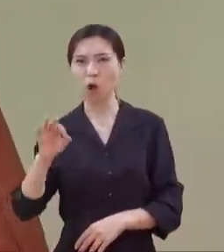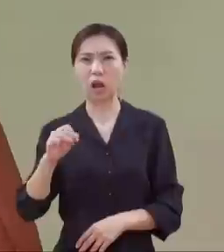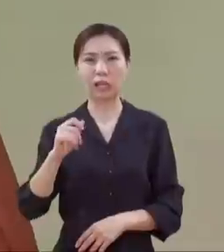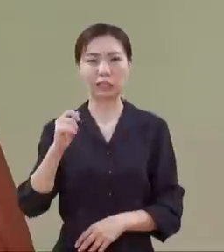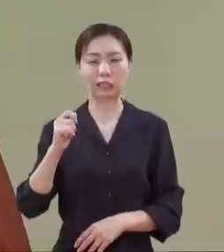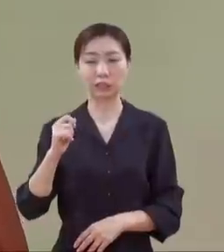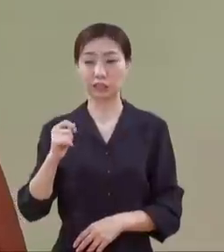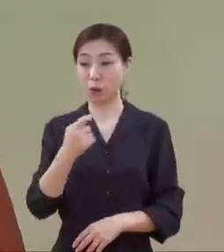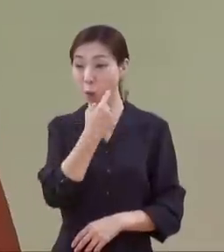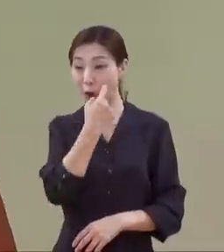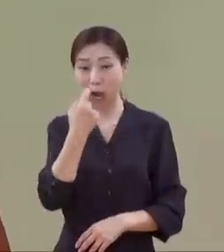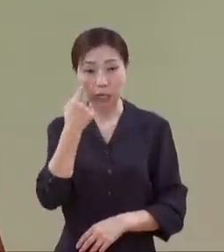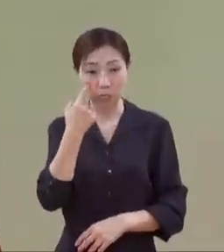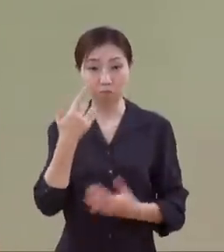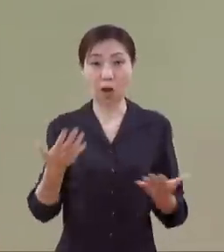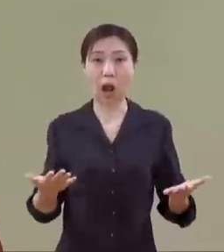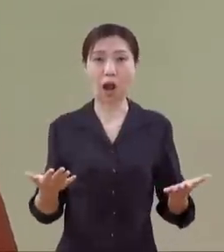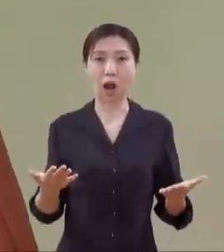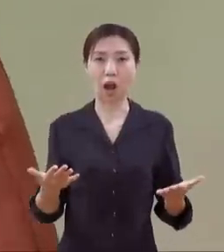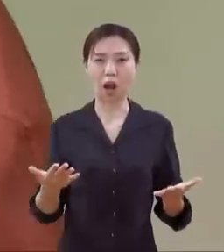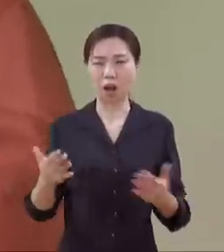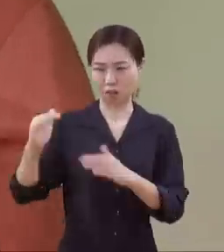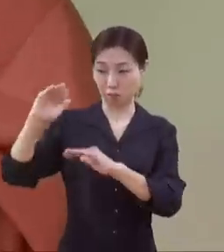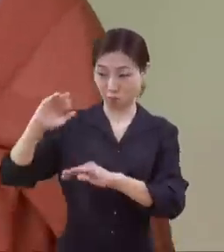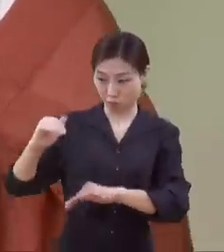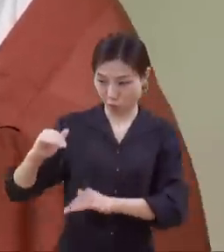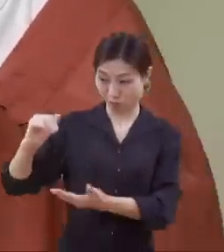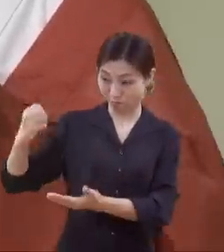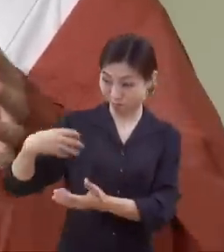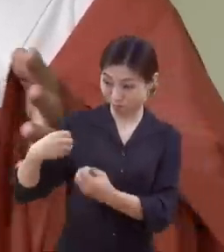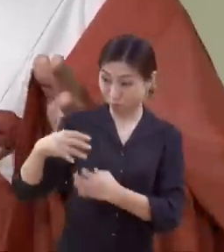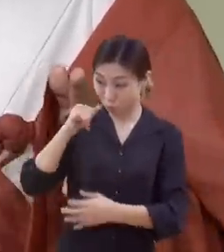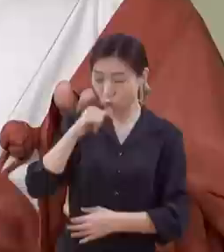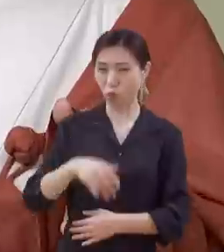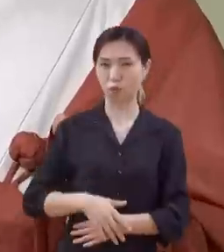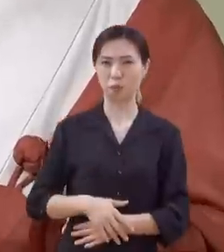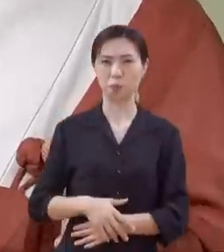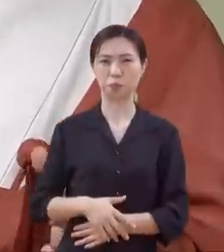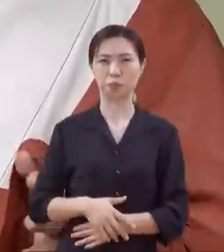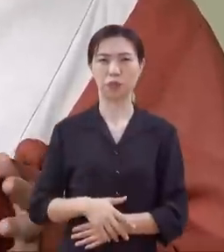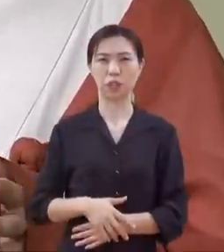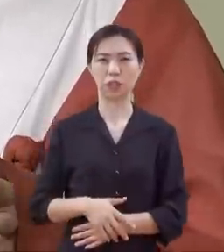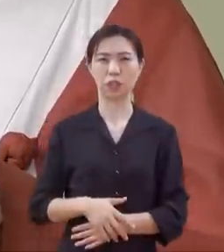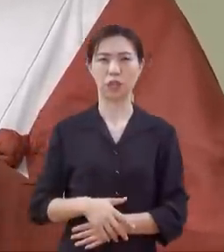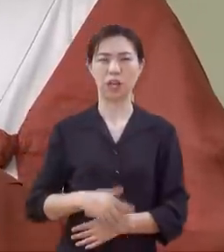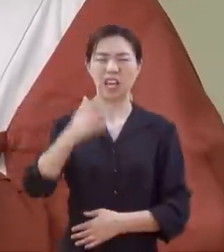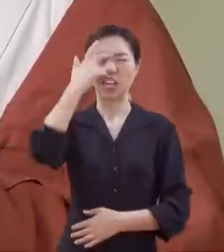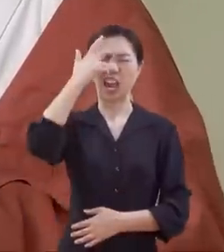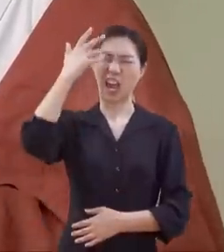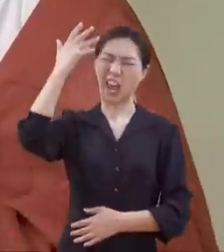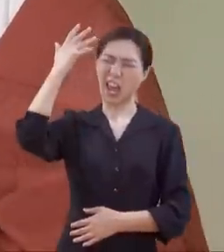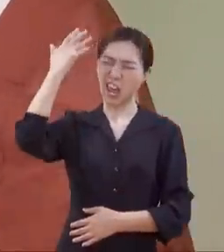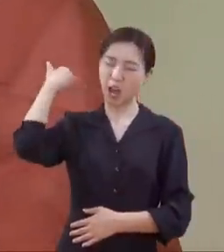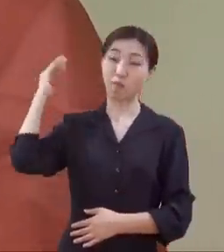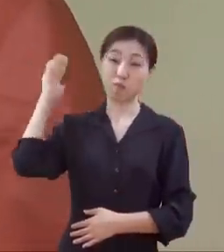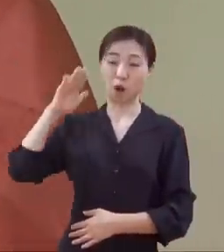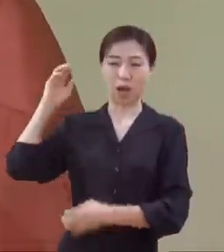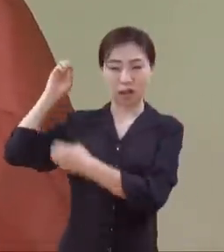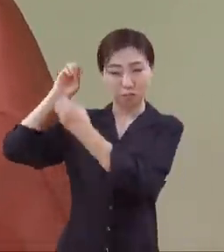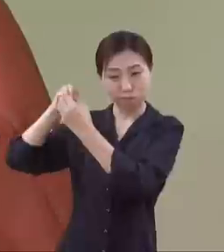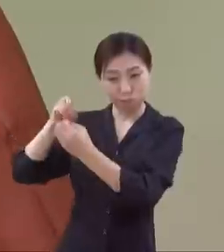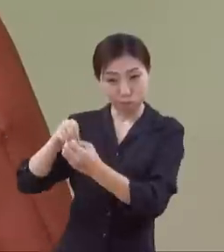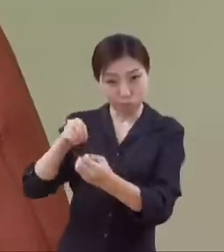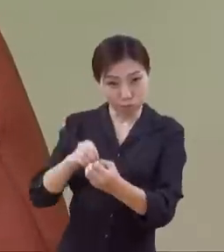내용들이 있어요 그렇기 때문에 여러분 물론 저도 민간에서 전해져 내려오는 방법들도